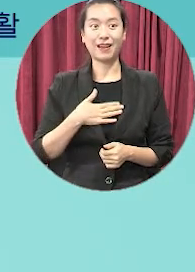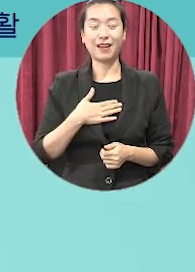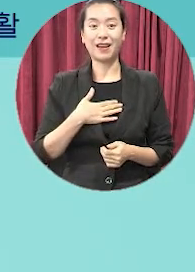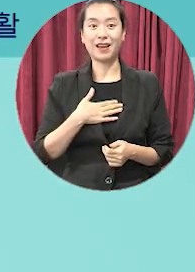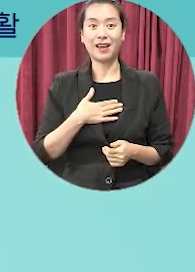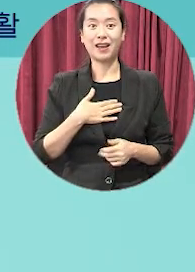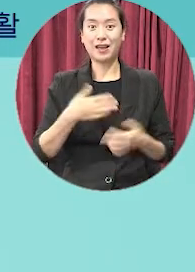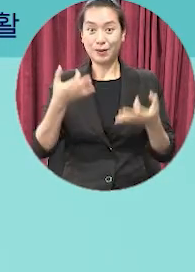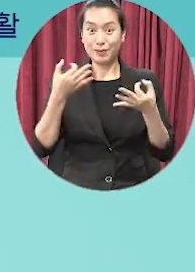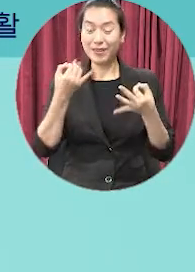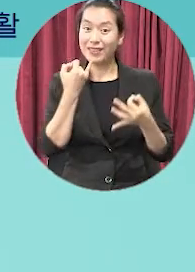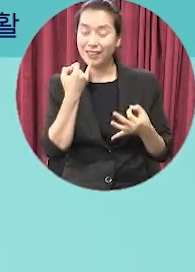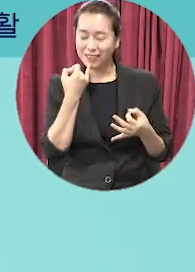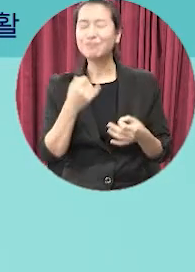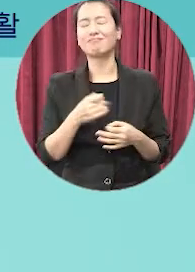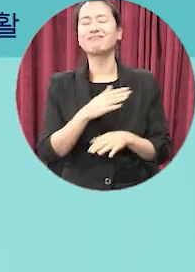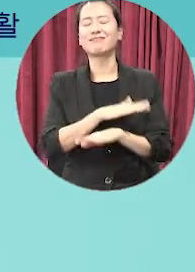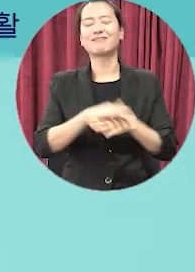보이시죠?